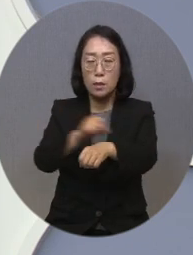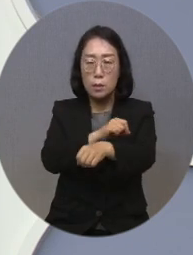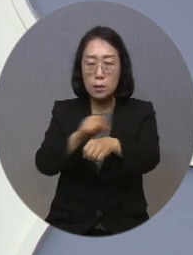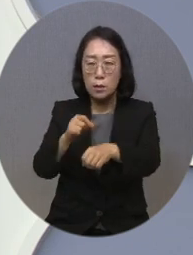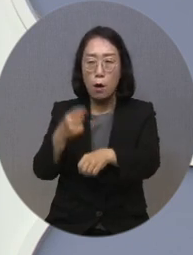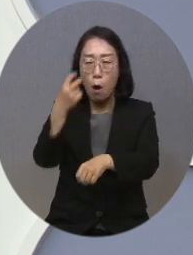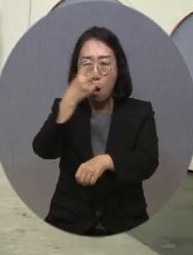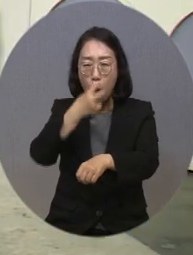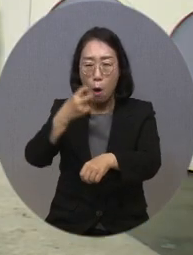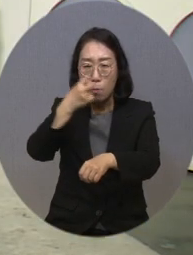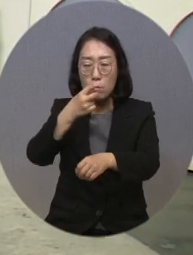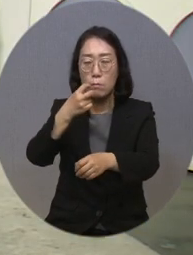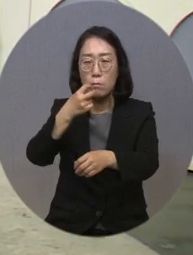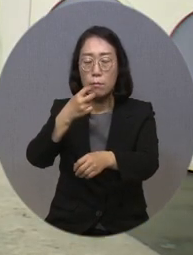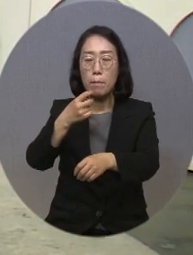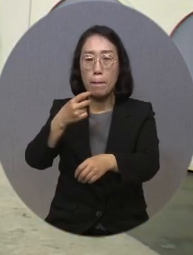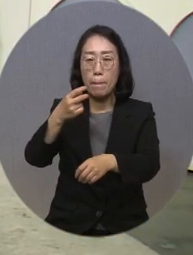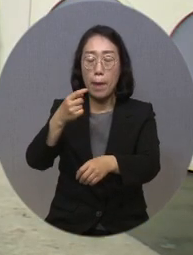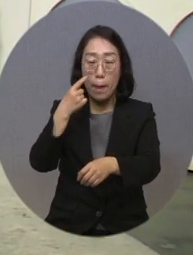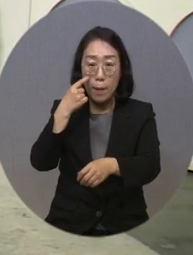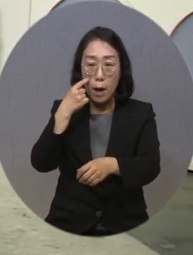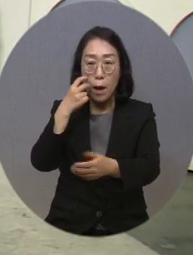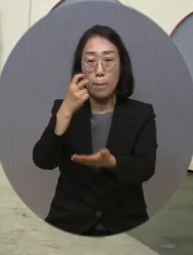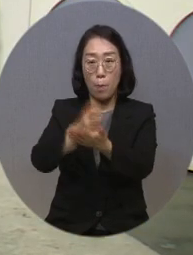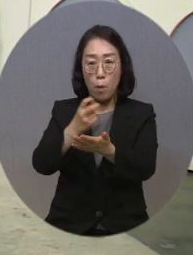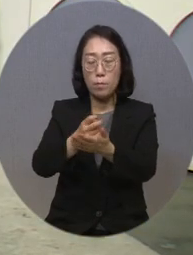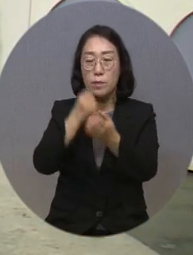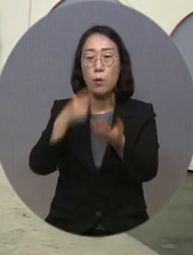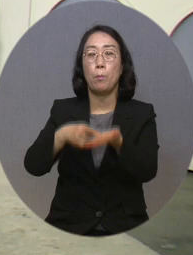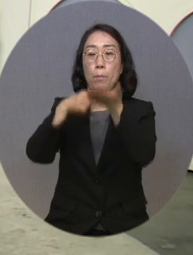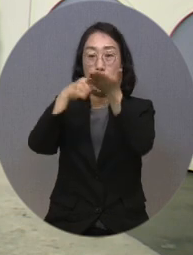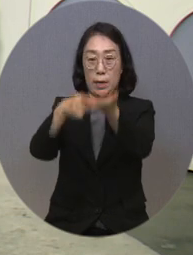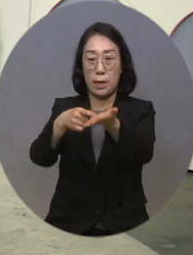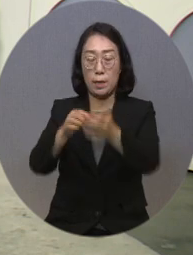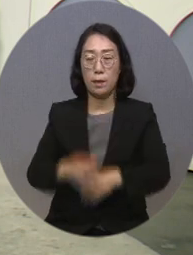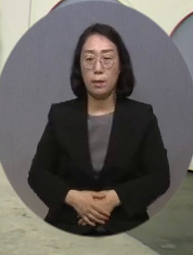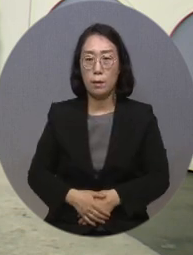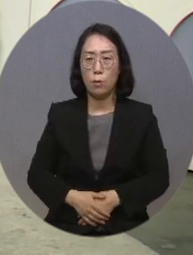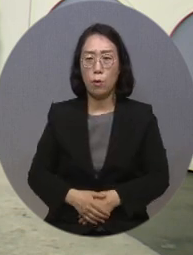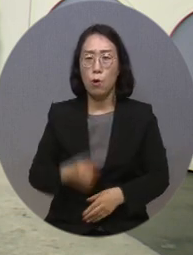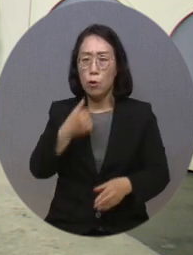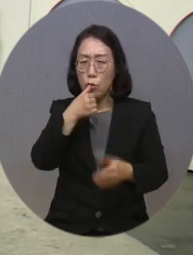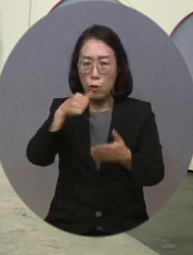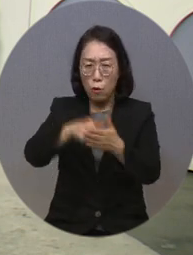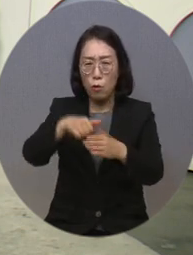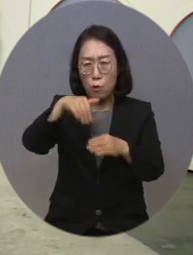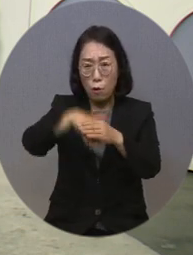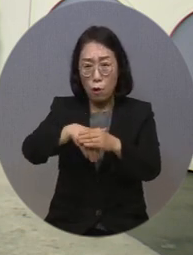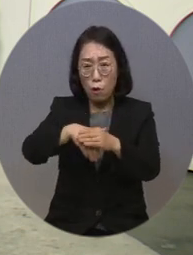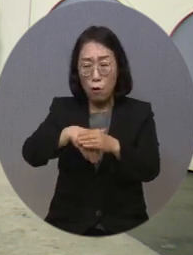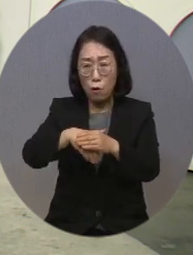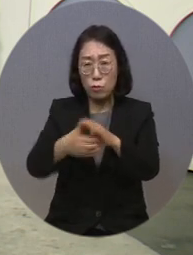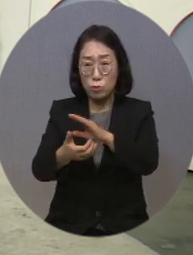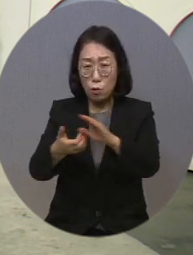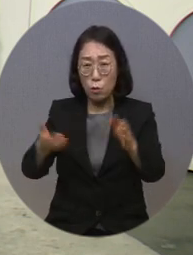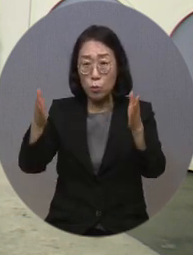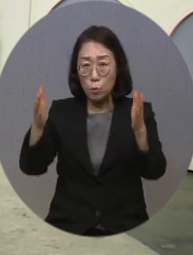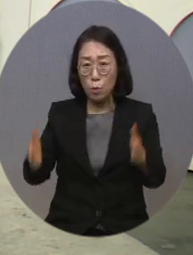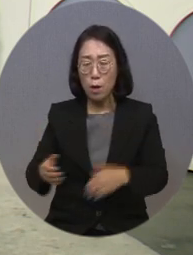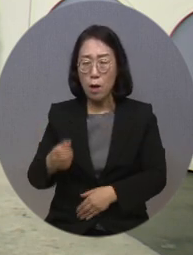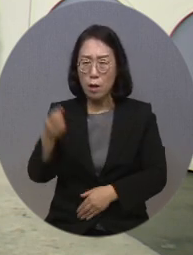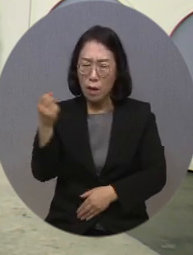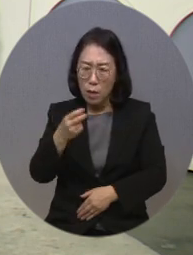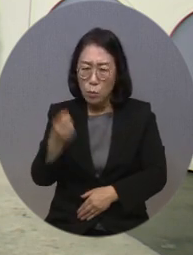발의를 했어요. 그런데 이 문제는 그 대선 기간 중에도 여러 차례 반복된 얘기지만